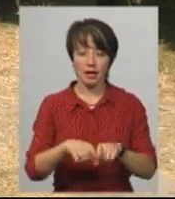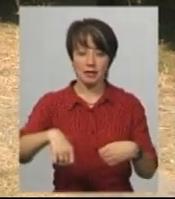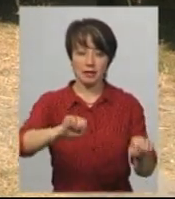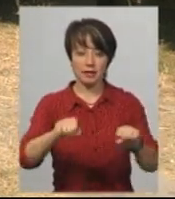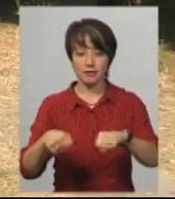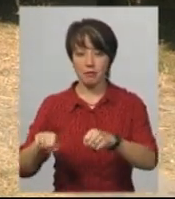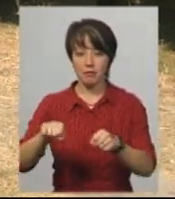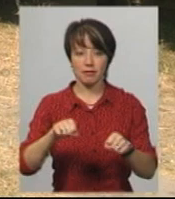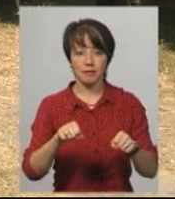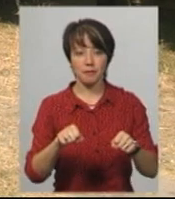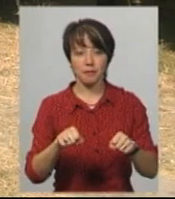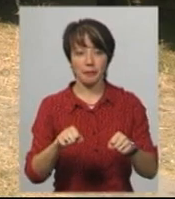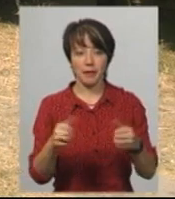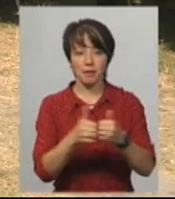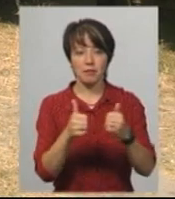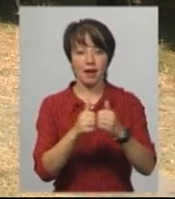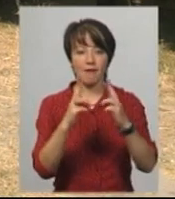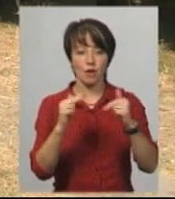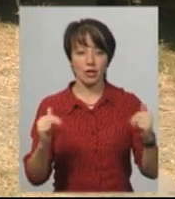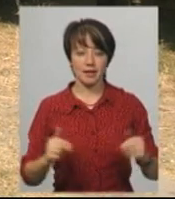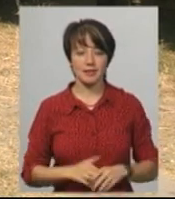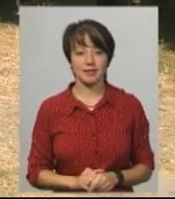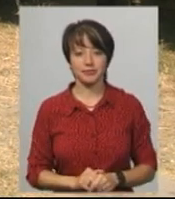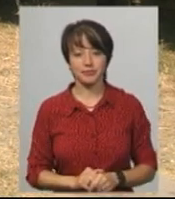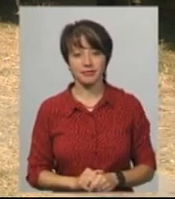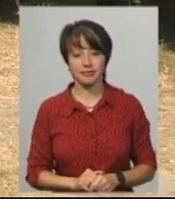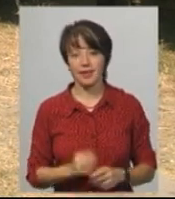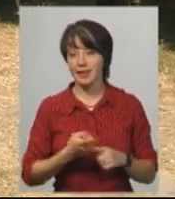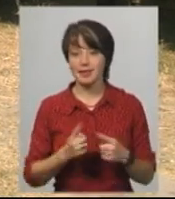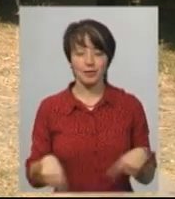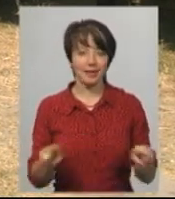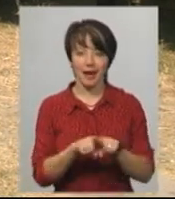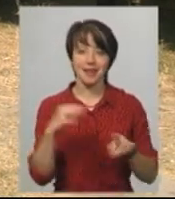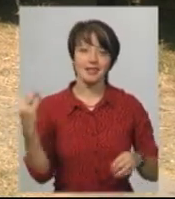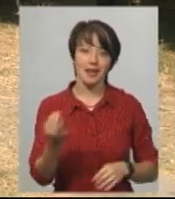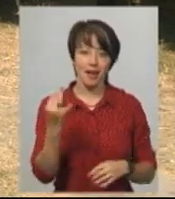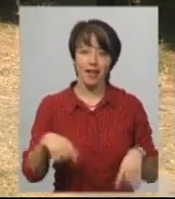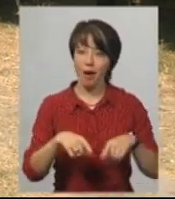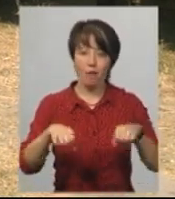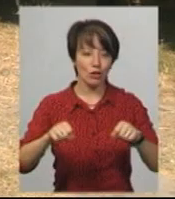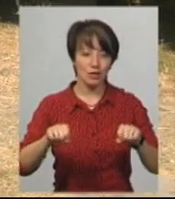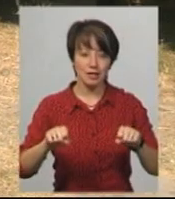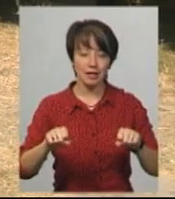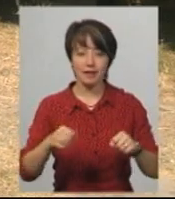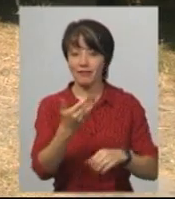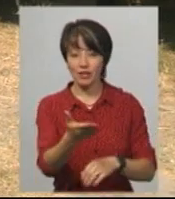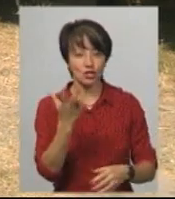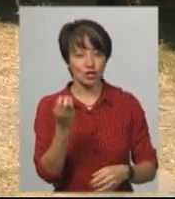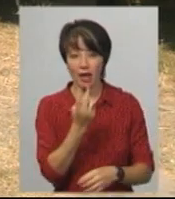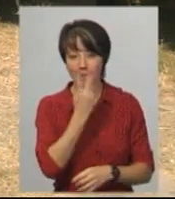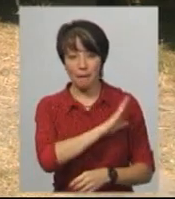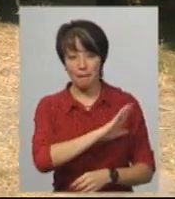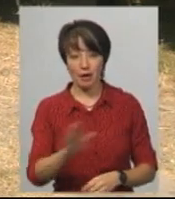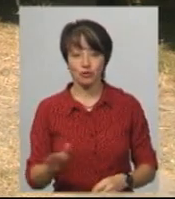дрифт-байках біля фортеці, біля стін фортеці. Тобто це буде так цікаво. Таких мотоциклів ви ще не бачили.